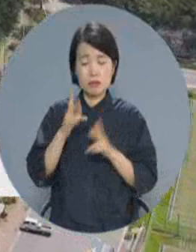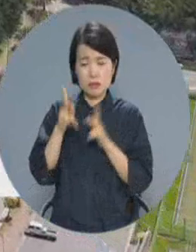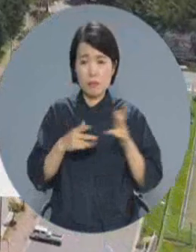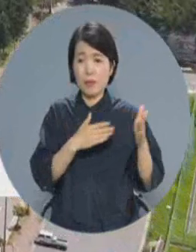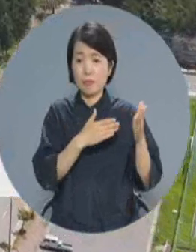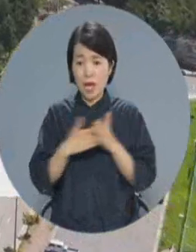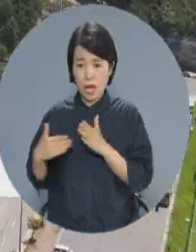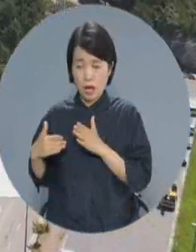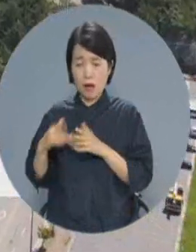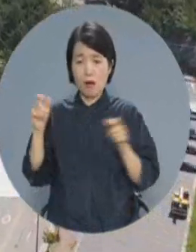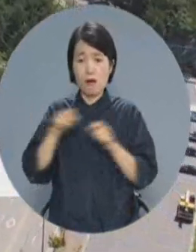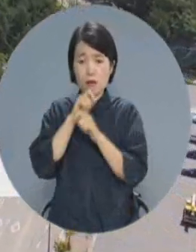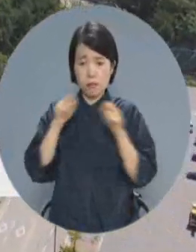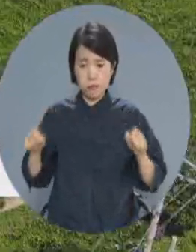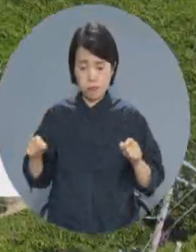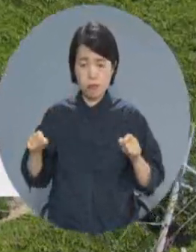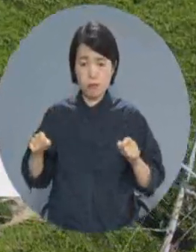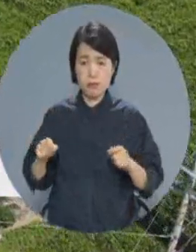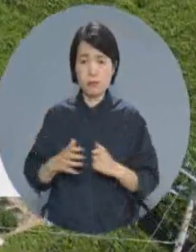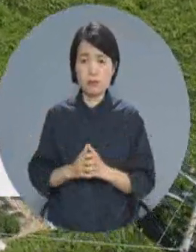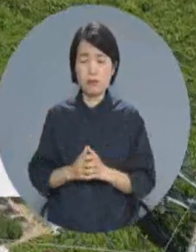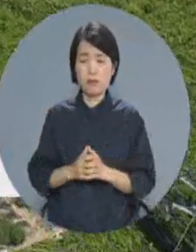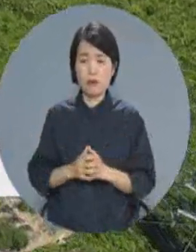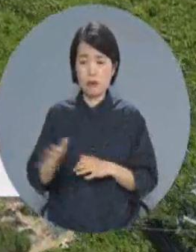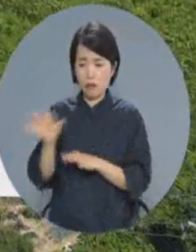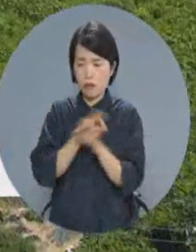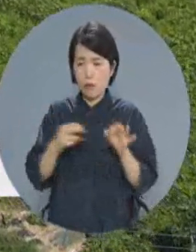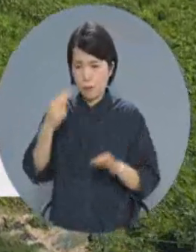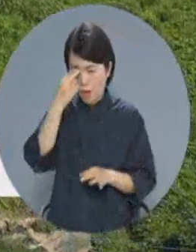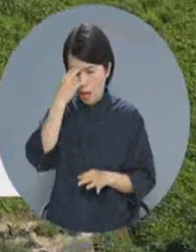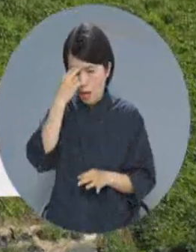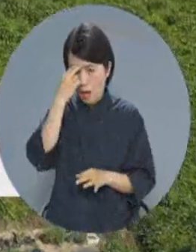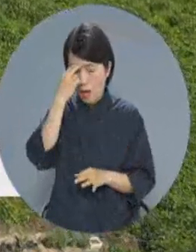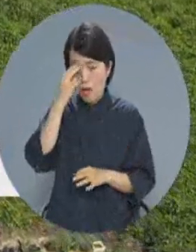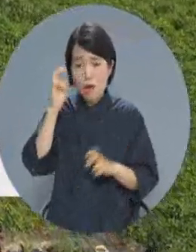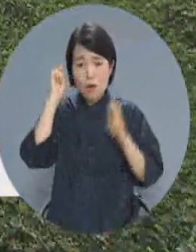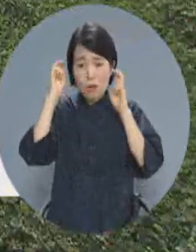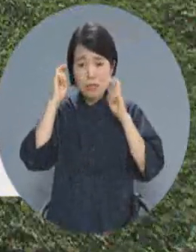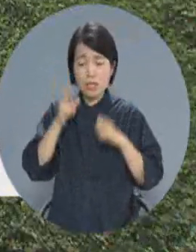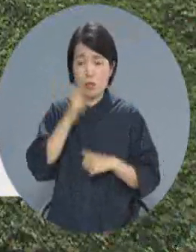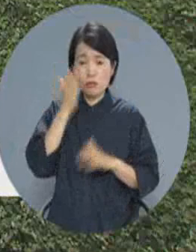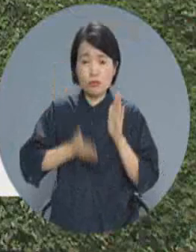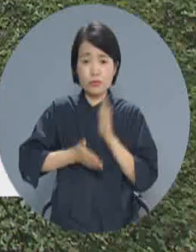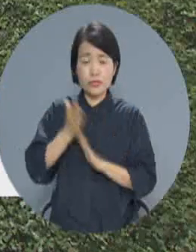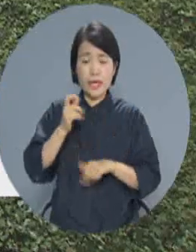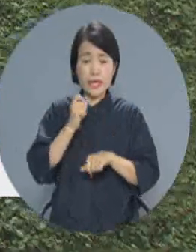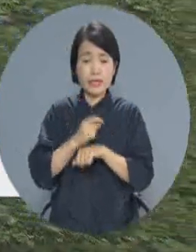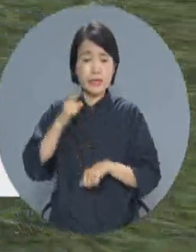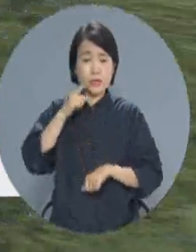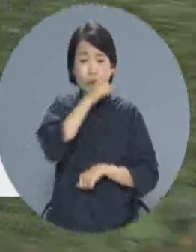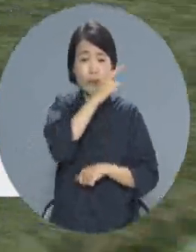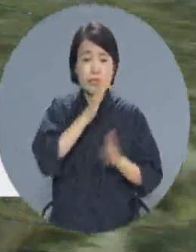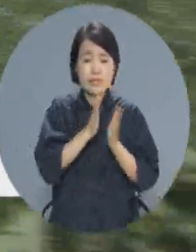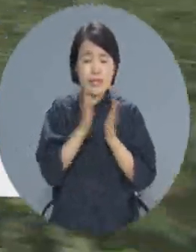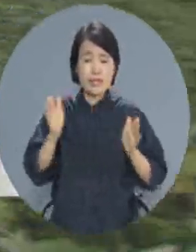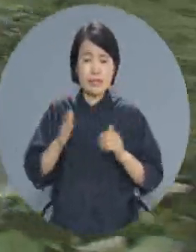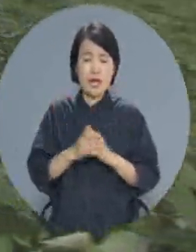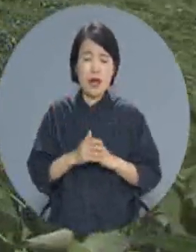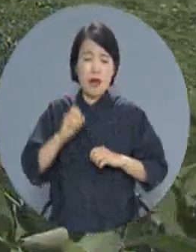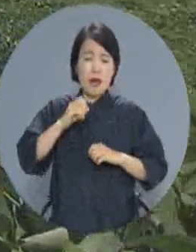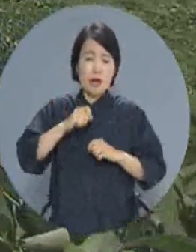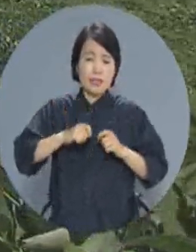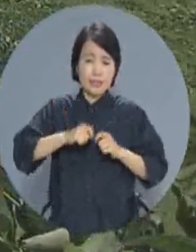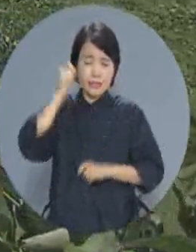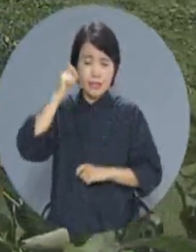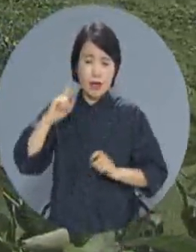반려되고 답보 상태에 빠지면서 자금난을 겪어오던 이 업체는 여수시의 행정소송을 시작으로 기나긴 법적